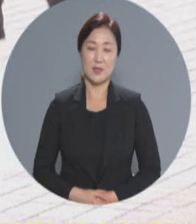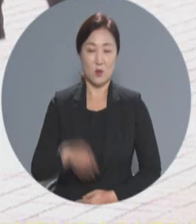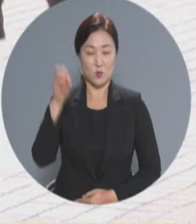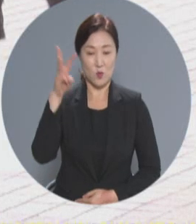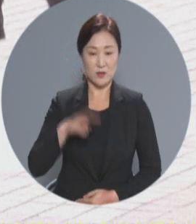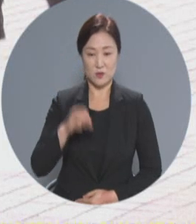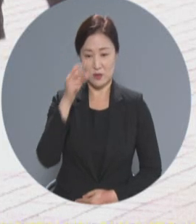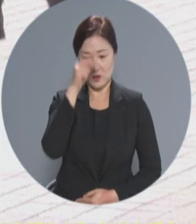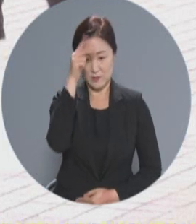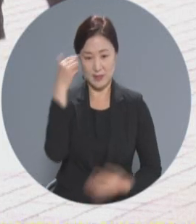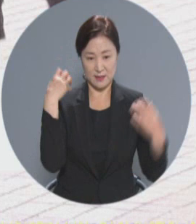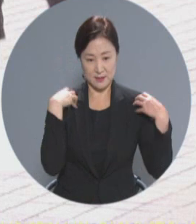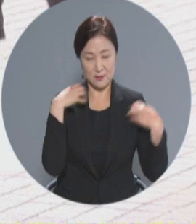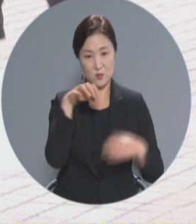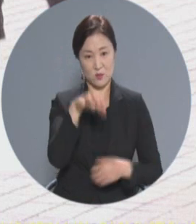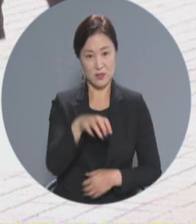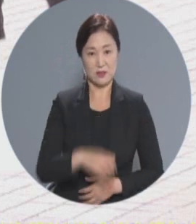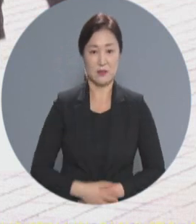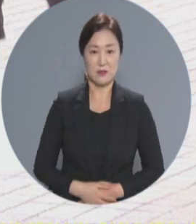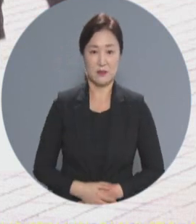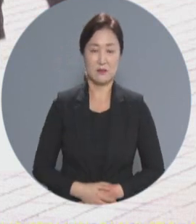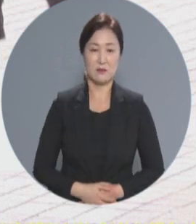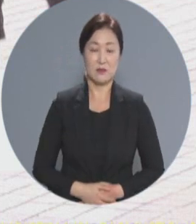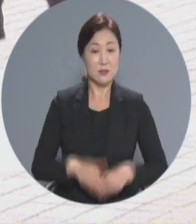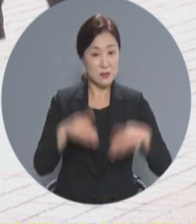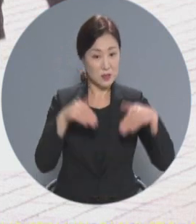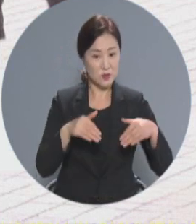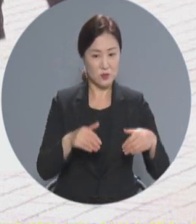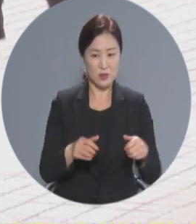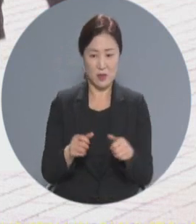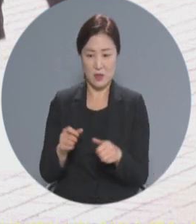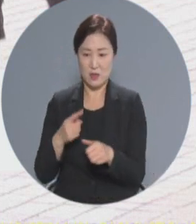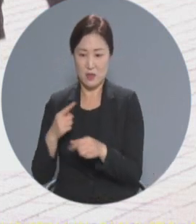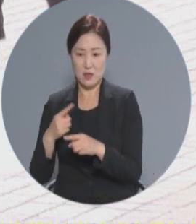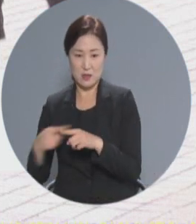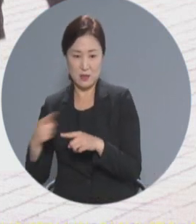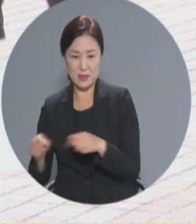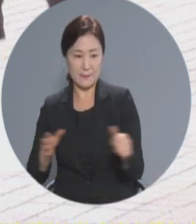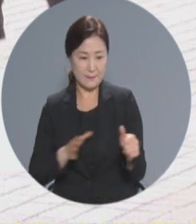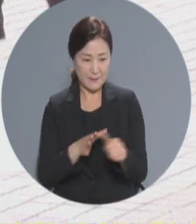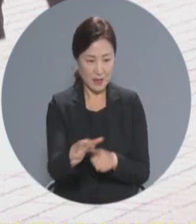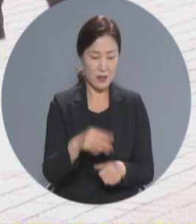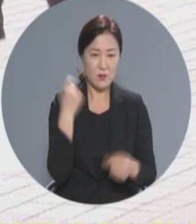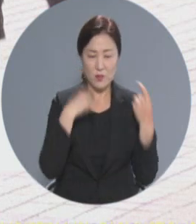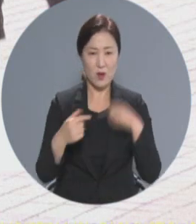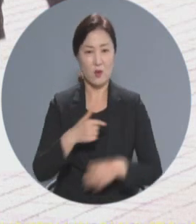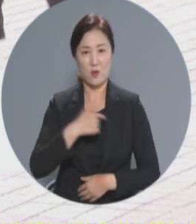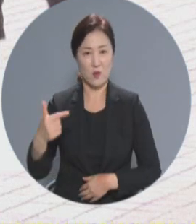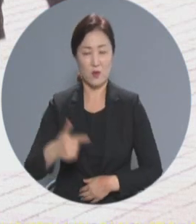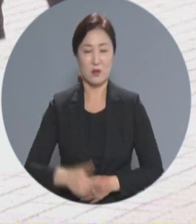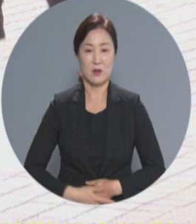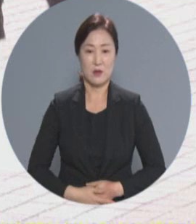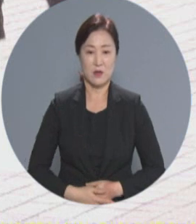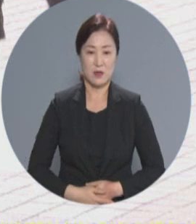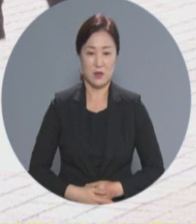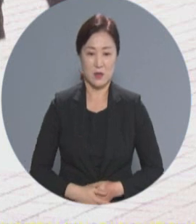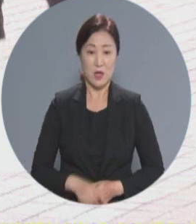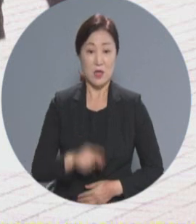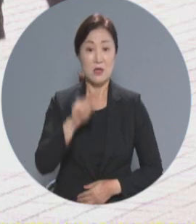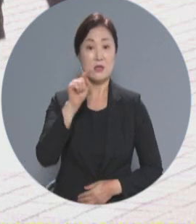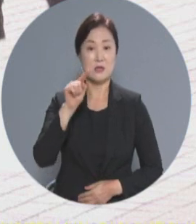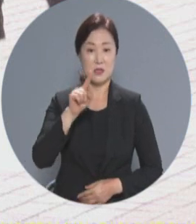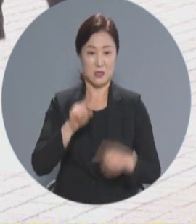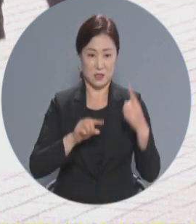광주 검찰청사에서 검찰 수사관이 흉기에 피습돼 중상을 입었습니다. 무려 1m 길이의 흉기를 소지한